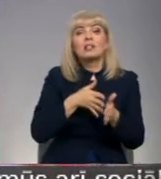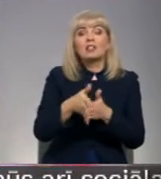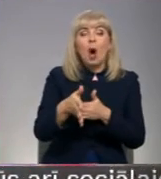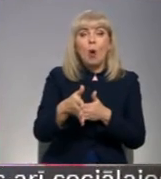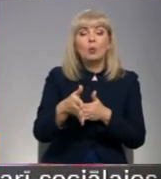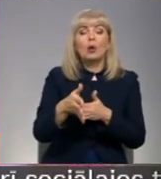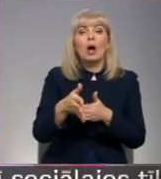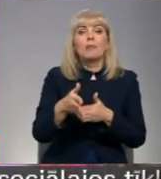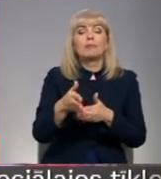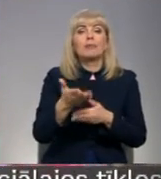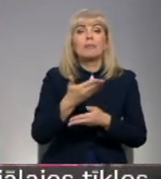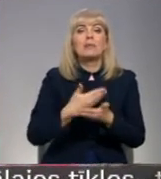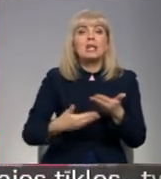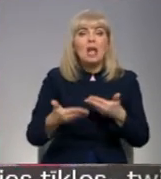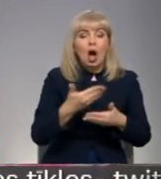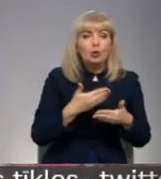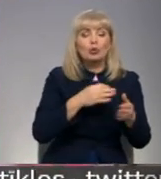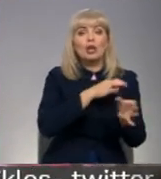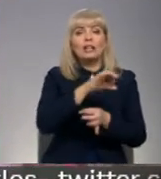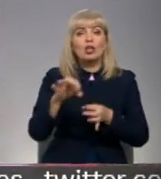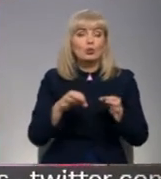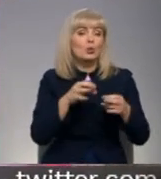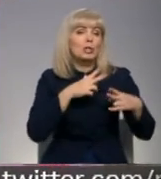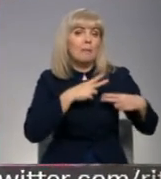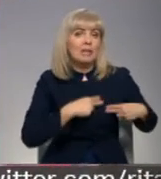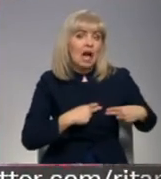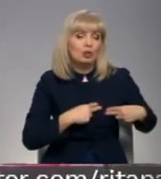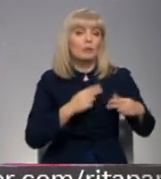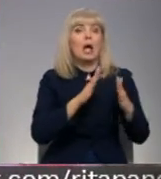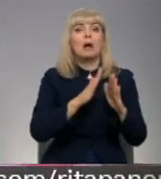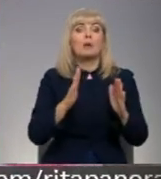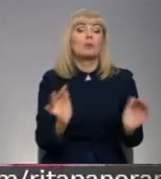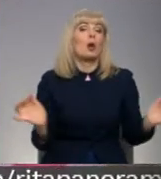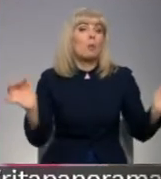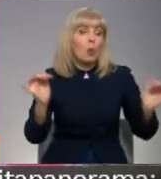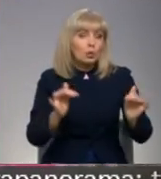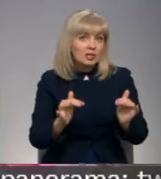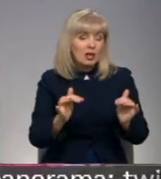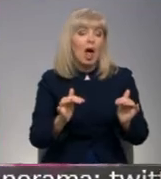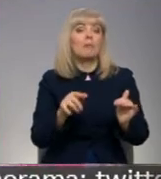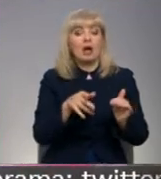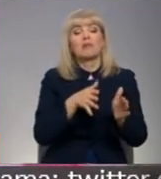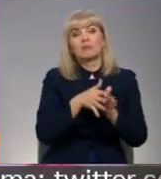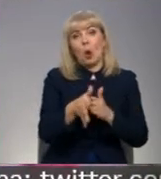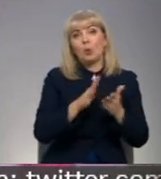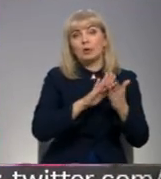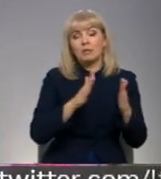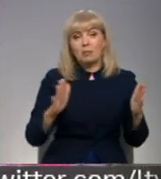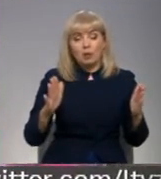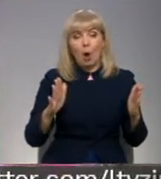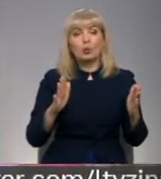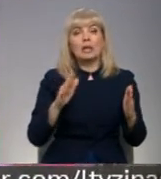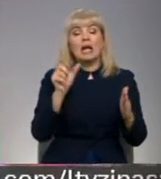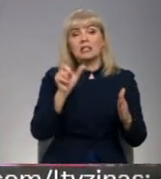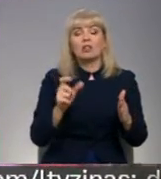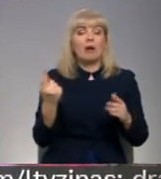biedrošanos, caur diskusiju biedrībām, kas ar bibliotēkām pulcējās, un caur pašām bibliotēkām, kur cilvēku rokās vispār